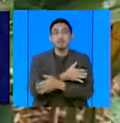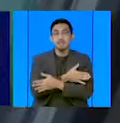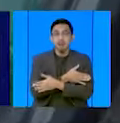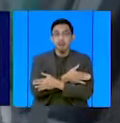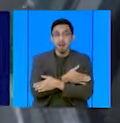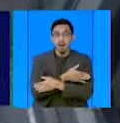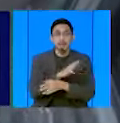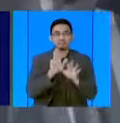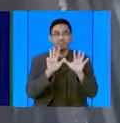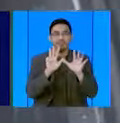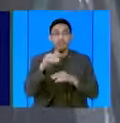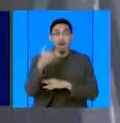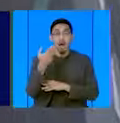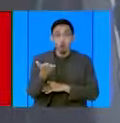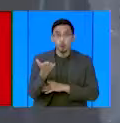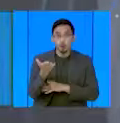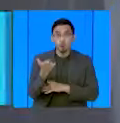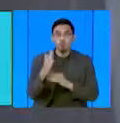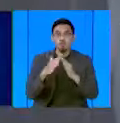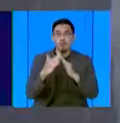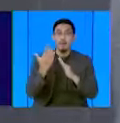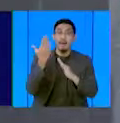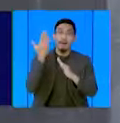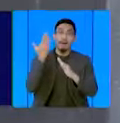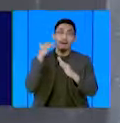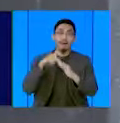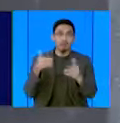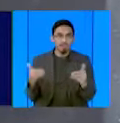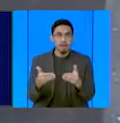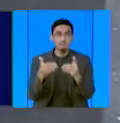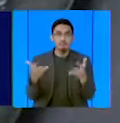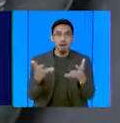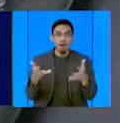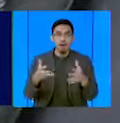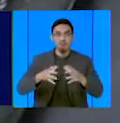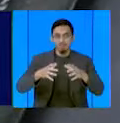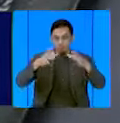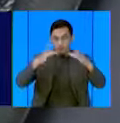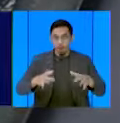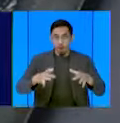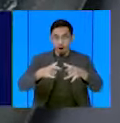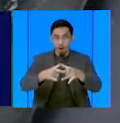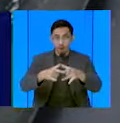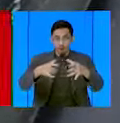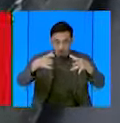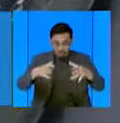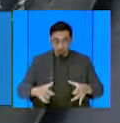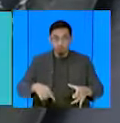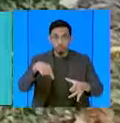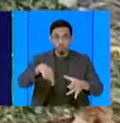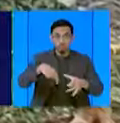warga. Bocah perempuan bernama Goziah Hafizah ditemukan di dalam lubang galian mesin air dalam kondisi terbungkus